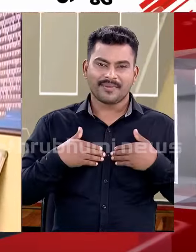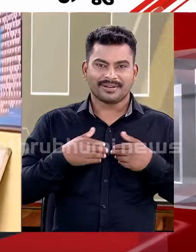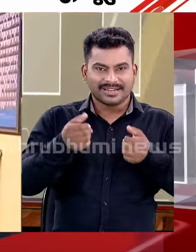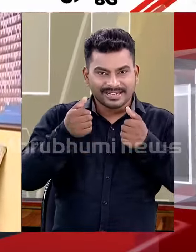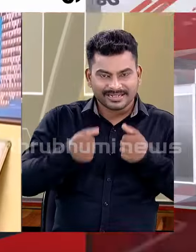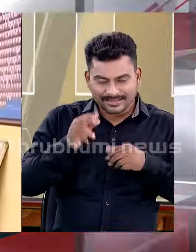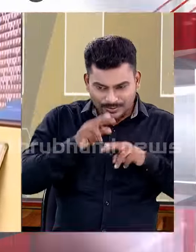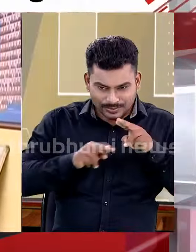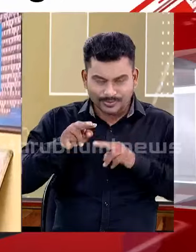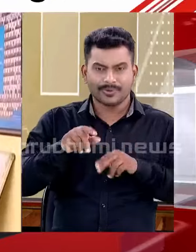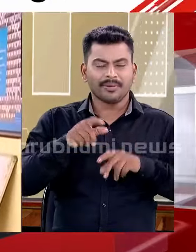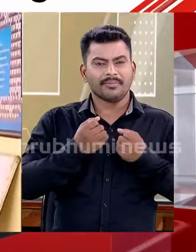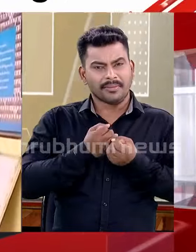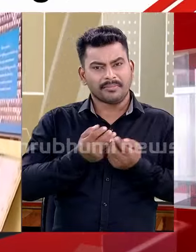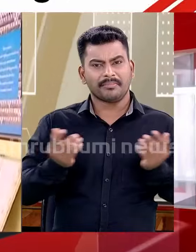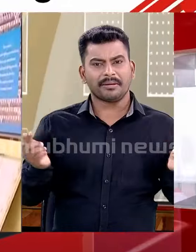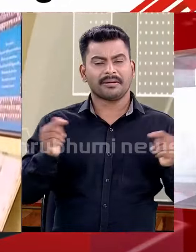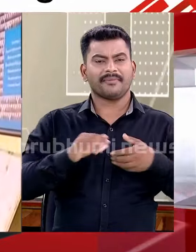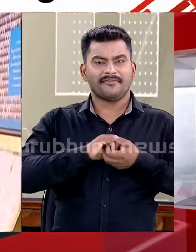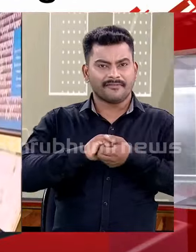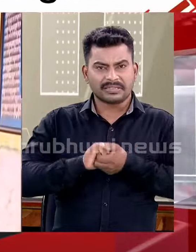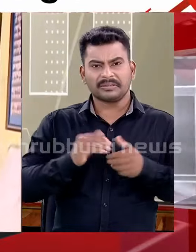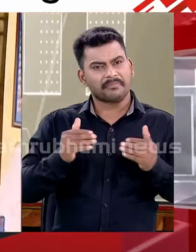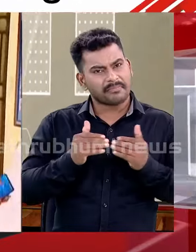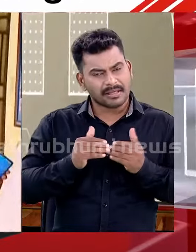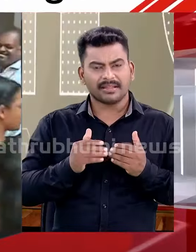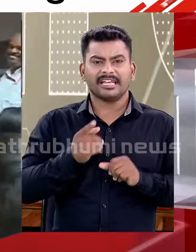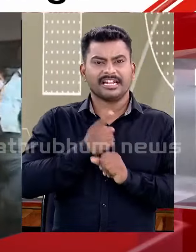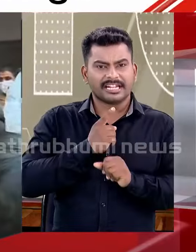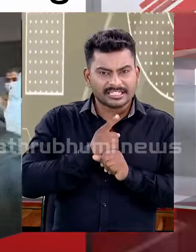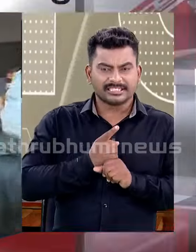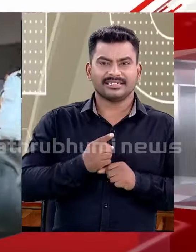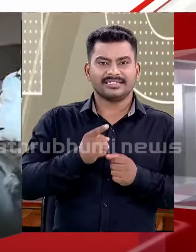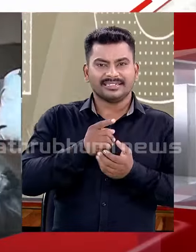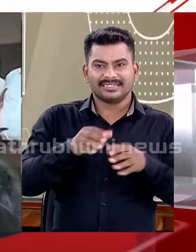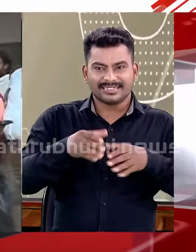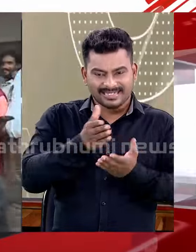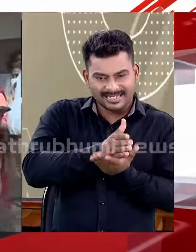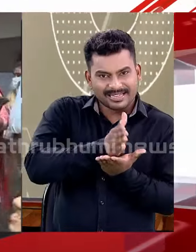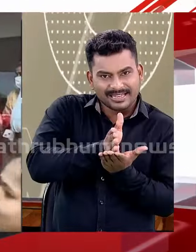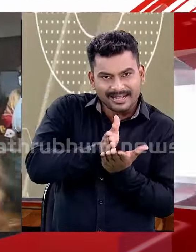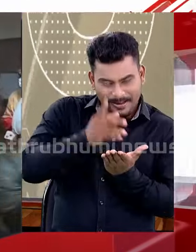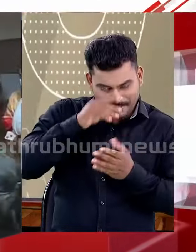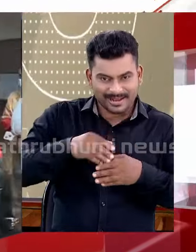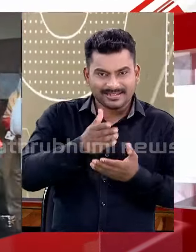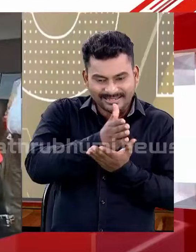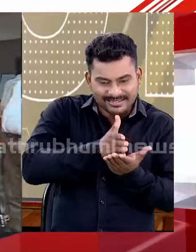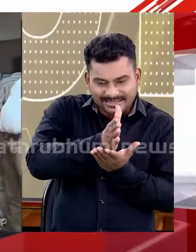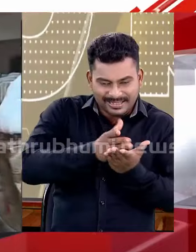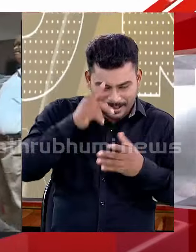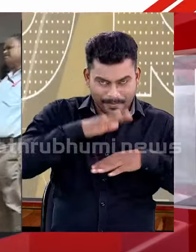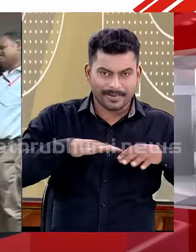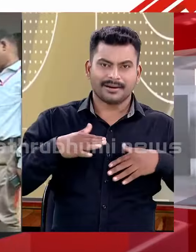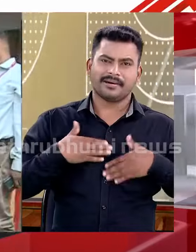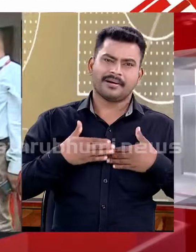ഇനി വന്നോണ്ടിരിക്കുകയാണ്. സുഹൃത്തുക്കളെ എല്ലാവരെയും കൂടെ കണ്ട് ടീച്ചേഴ്സ് ഉൾപ്പെടെ ഇവിടെ കേക്ക് കട്ടിങ്ങും എല്ലാം അറേഞ്ച് ചെയ്തുകൊണ്ടിരിക്കുകയാണ്. വലിയ ആഘോഷം തന്നെ